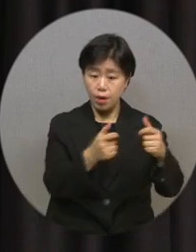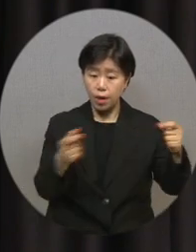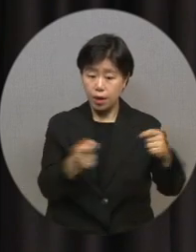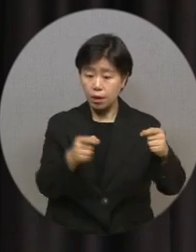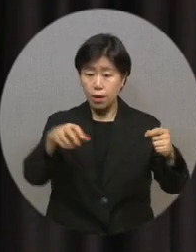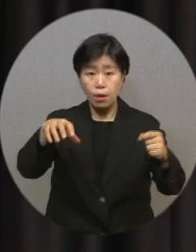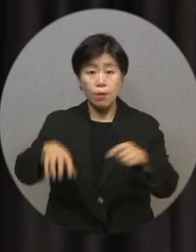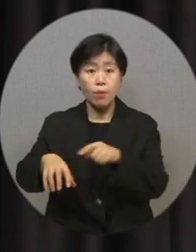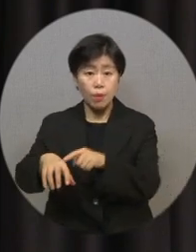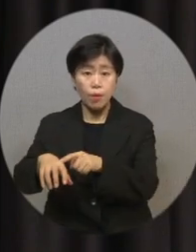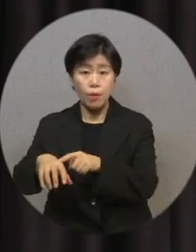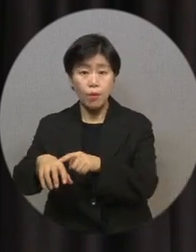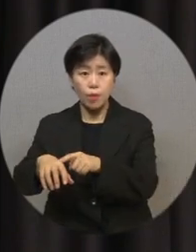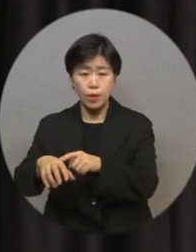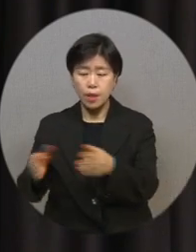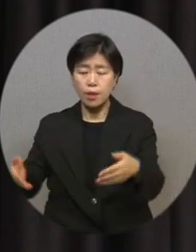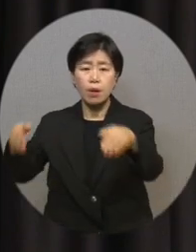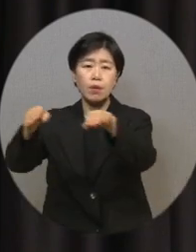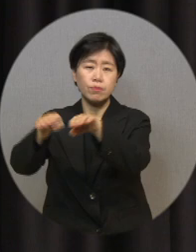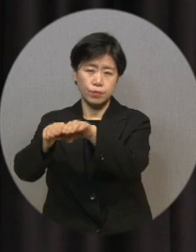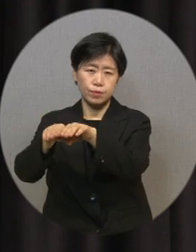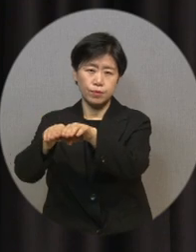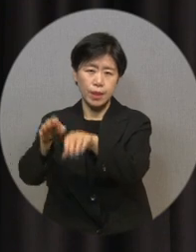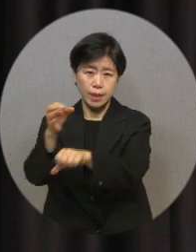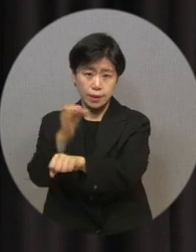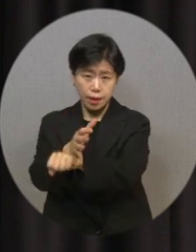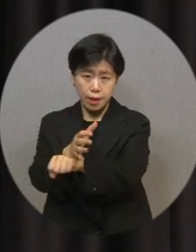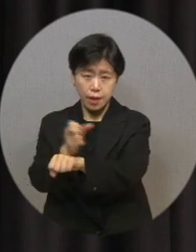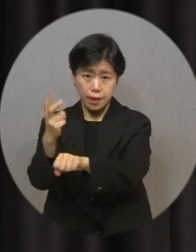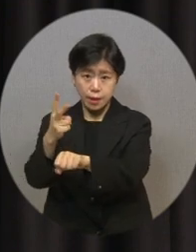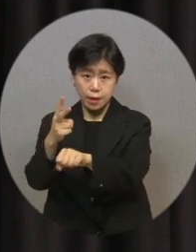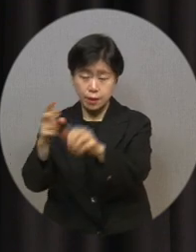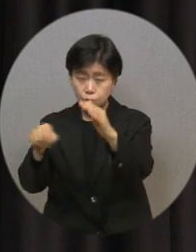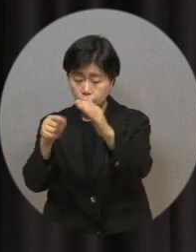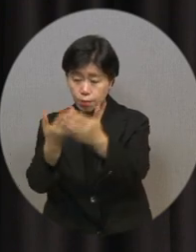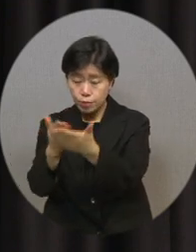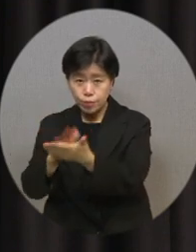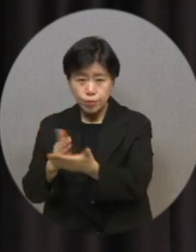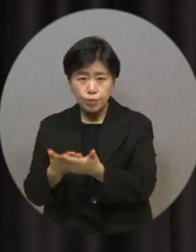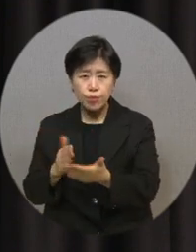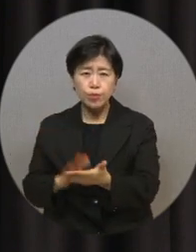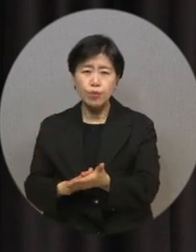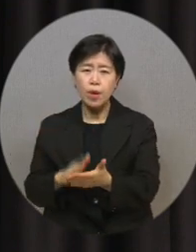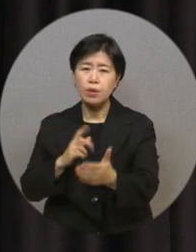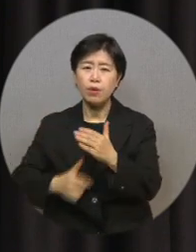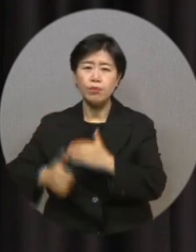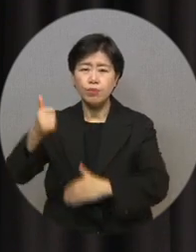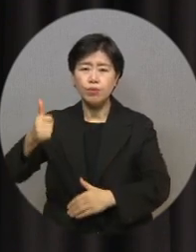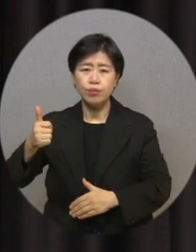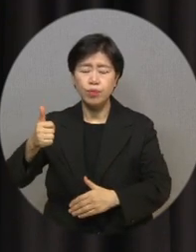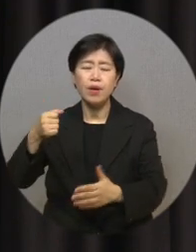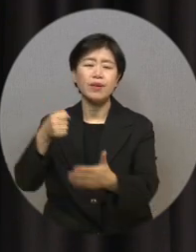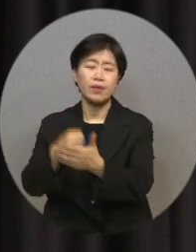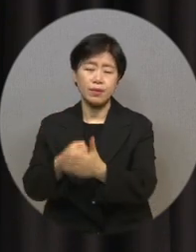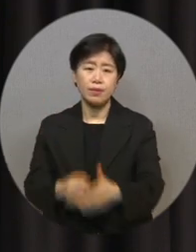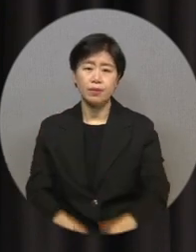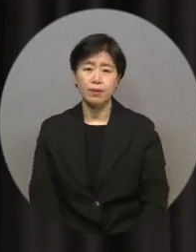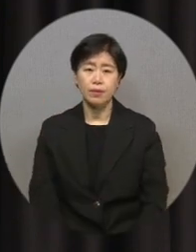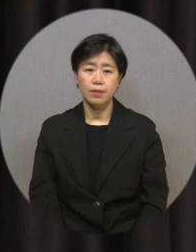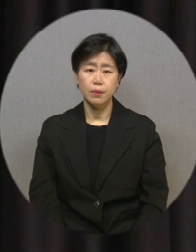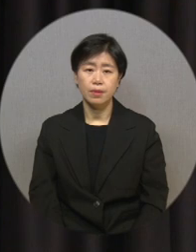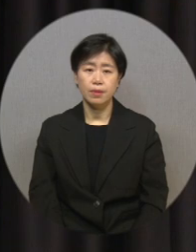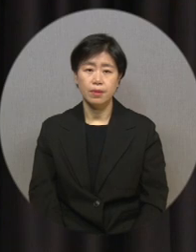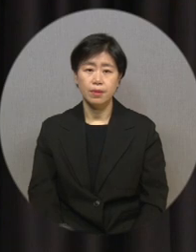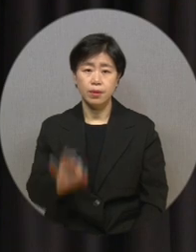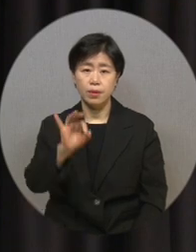리모델링해서 운영하는게 좋겠다 그렇게 해서 저희가 그거를 매입을 하게 됐고요 말씀드린 것처럼 이룸 센터는